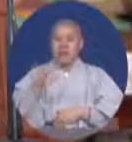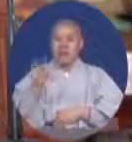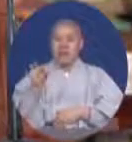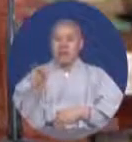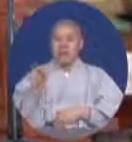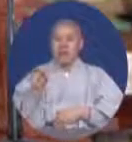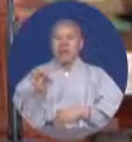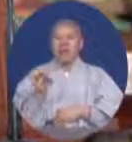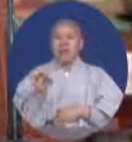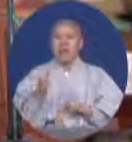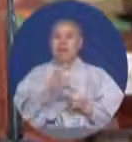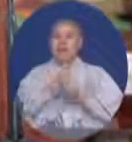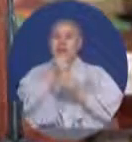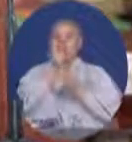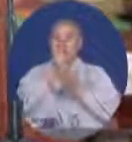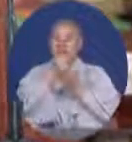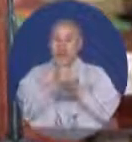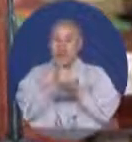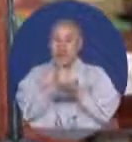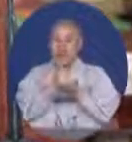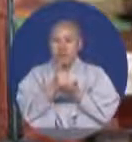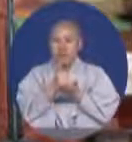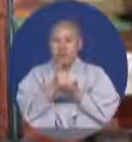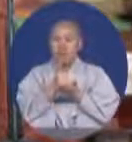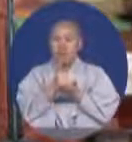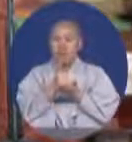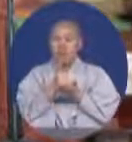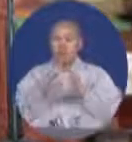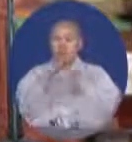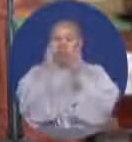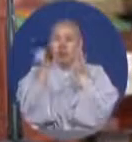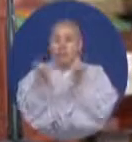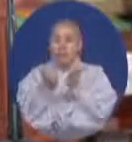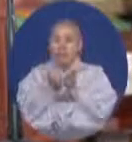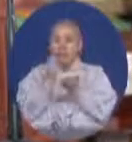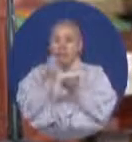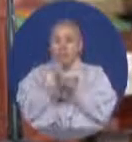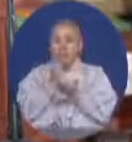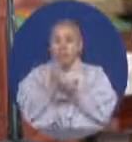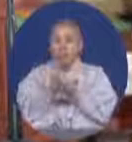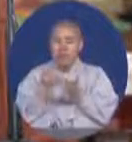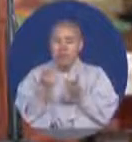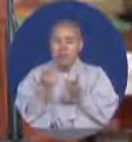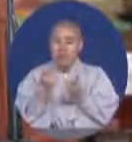제법여이라. 열애라고 하는 부처님은 곧 제법과 같은 뜻이다.